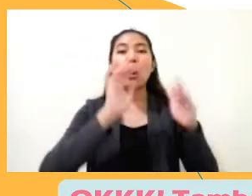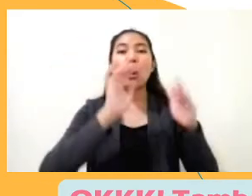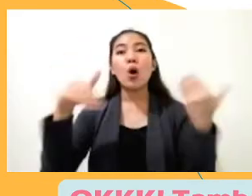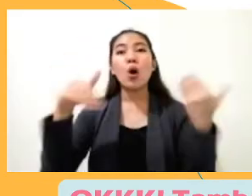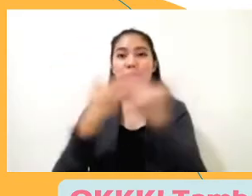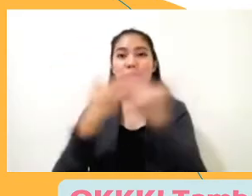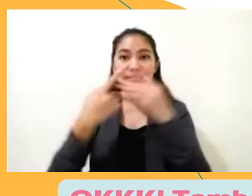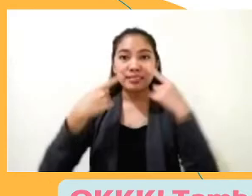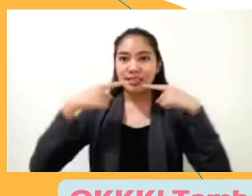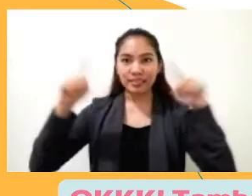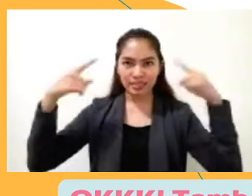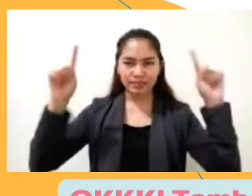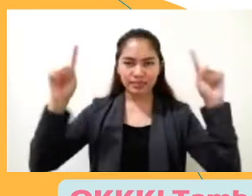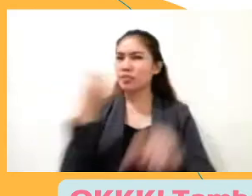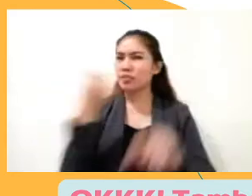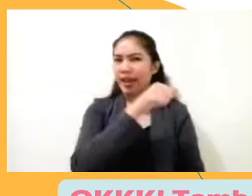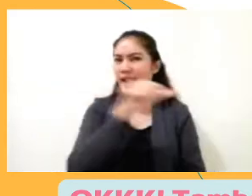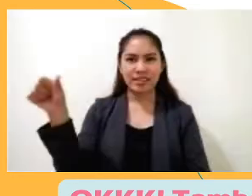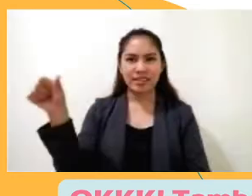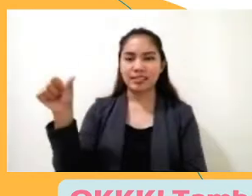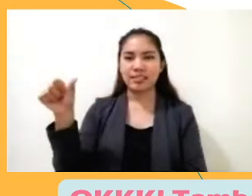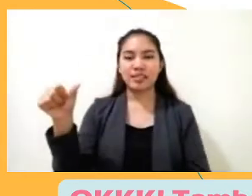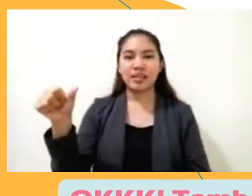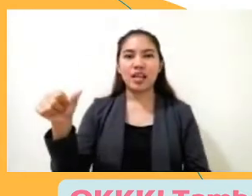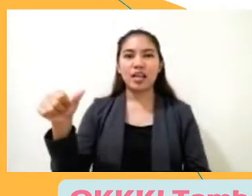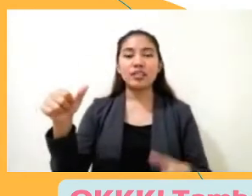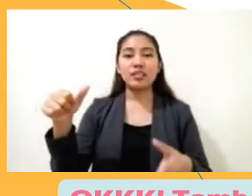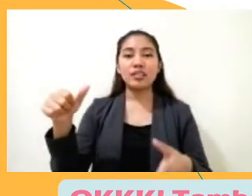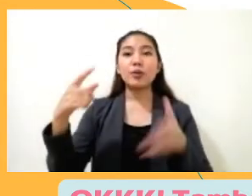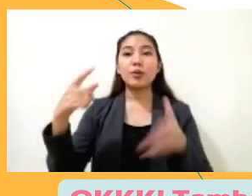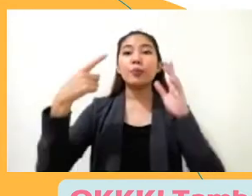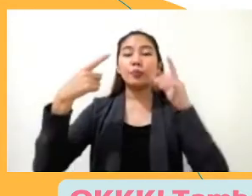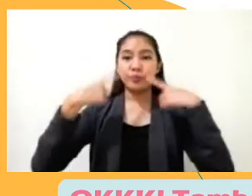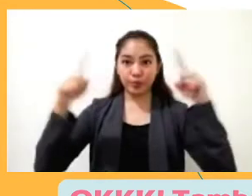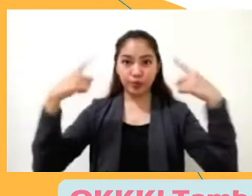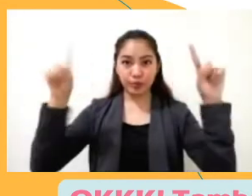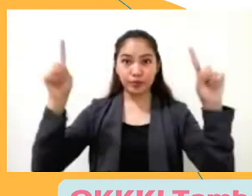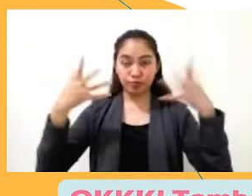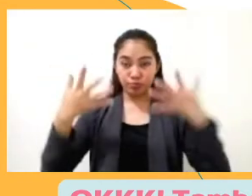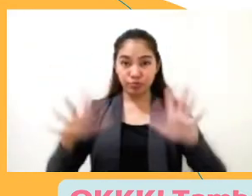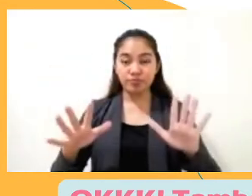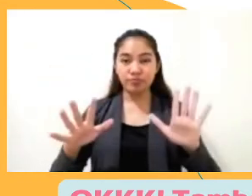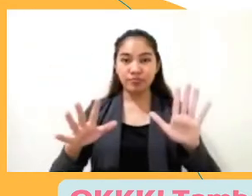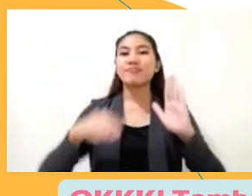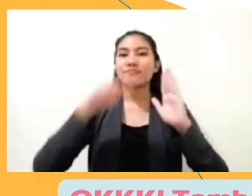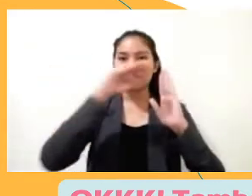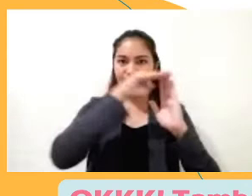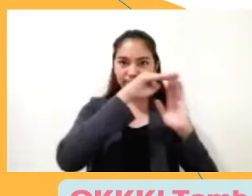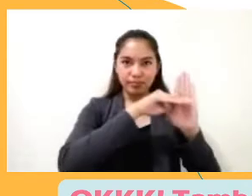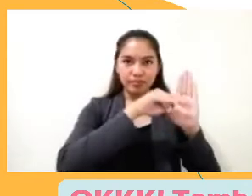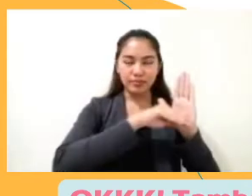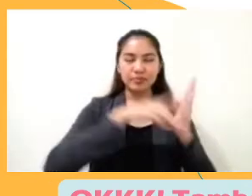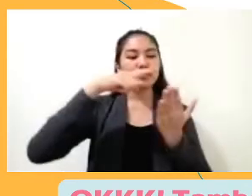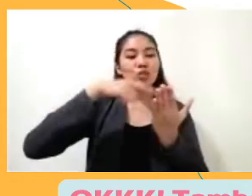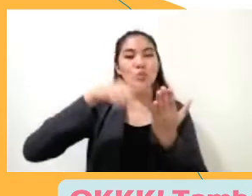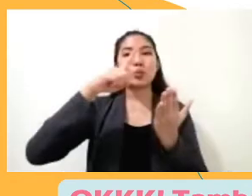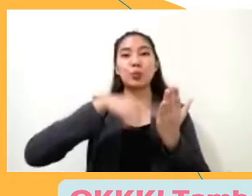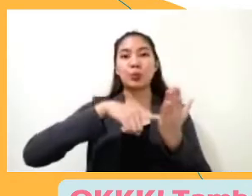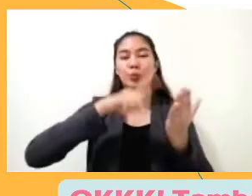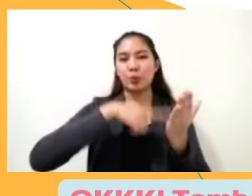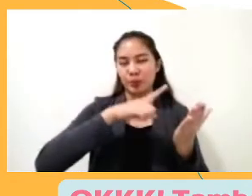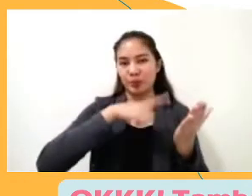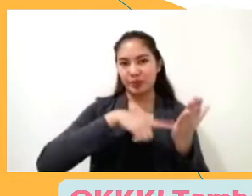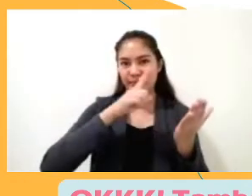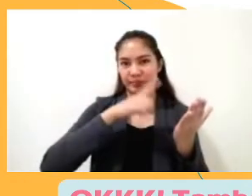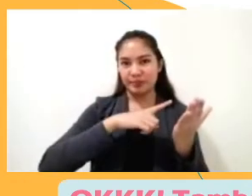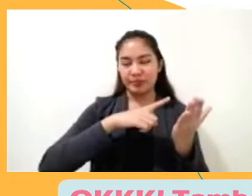Any victory that we have, gawa tayo ng checklist or ng chart. Tapos check natin siya ng i-check palagi. At pag-isipan